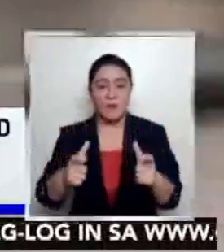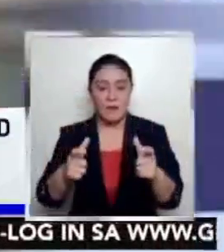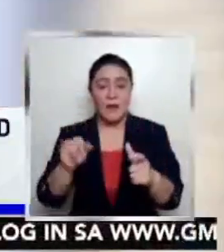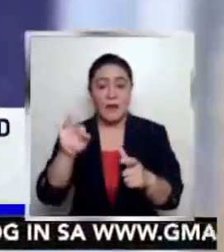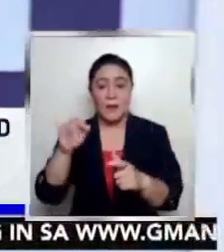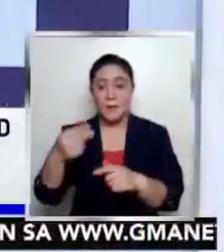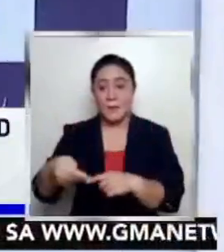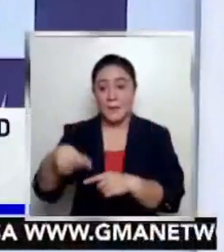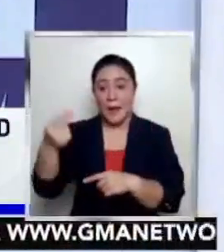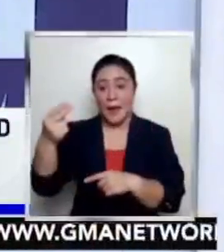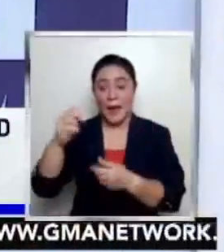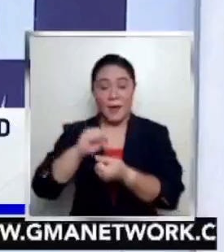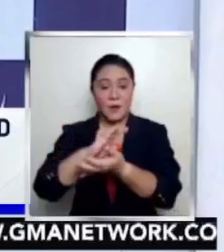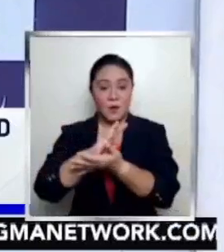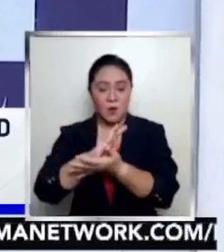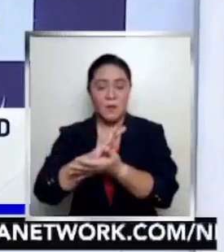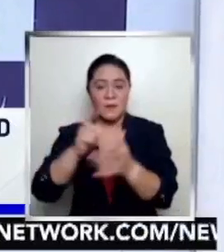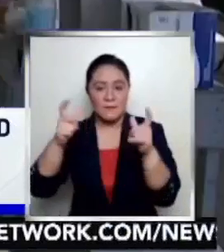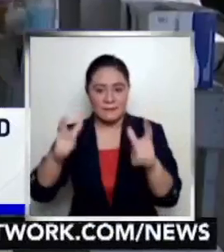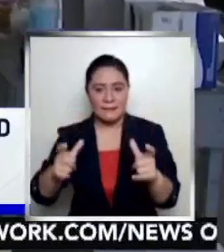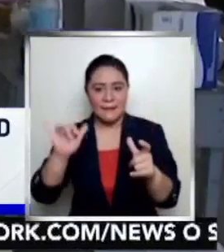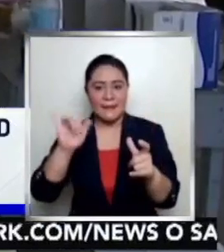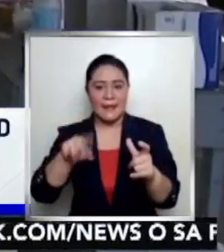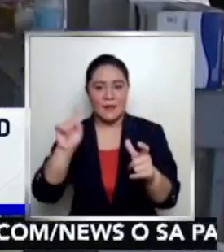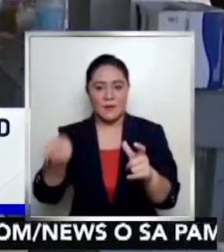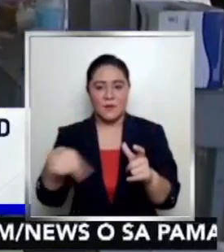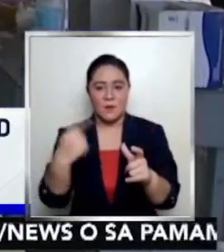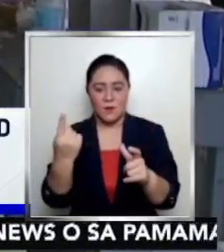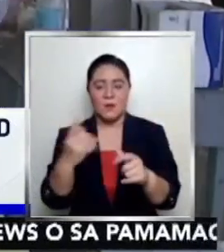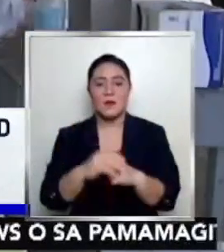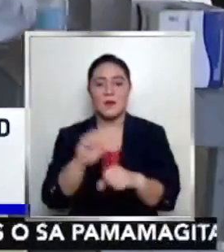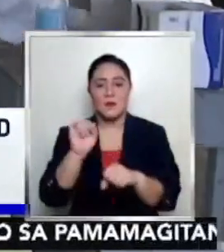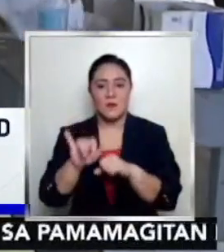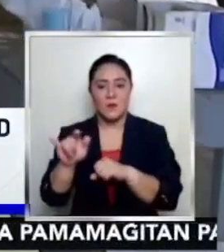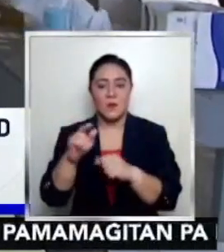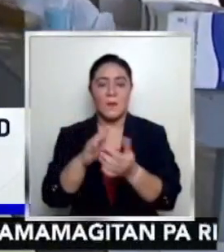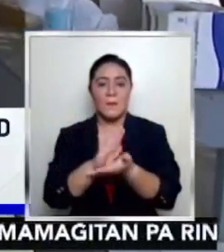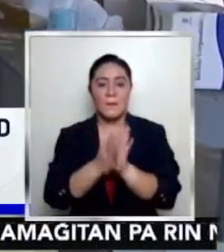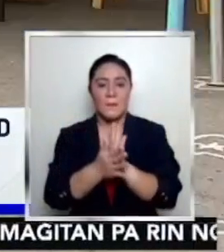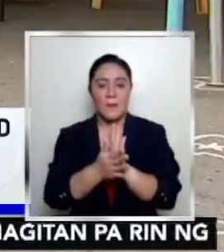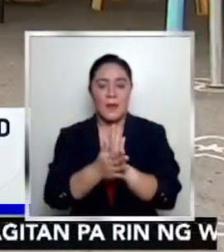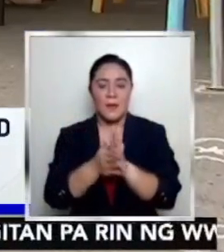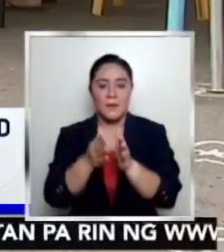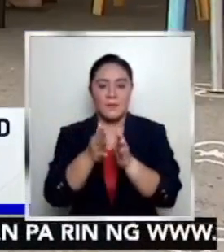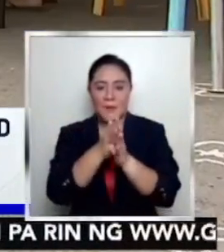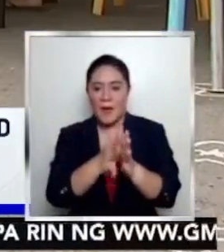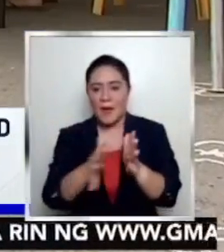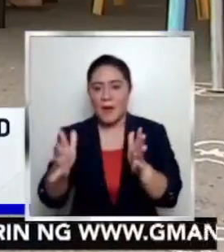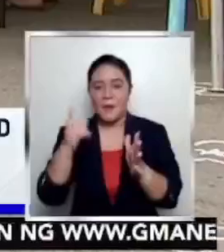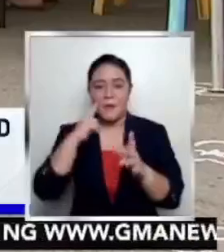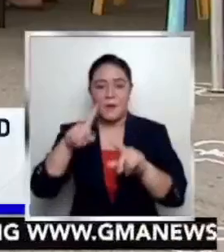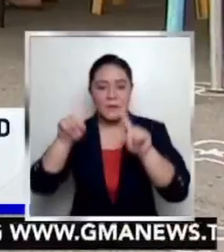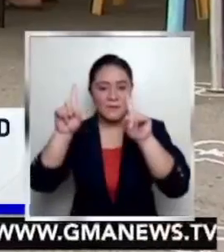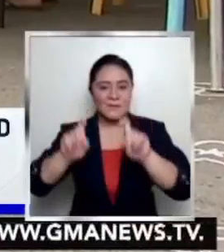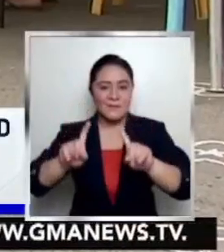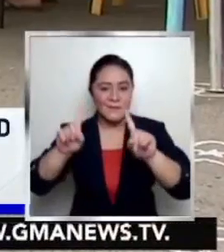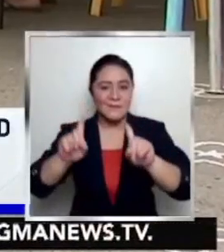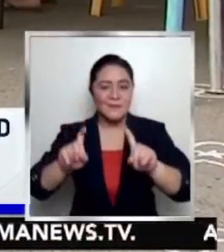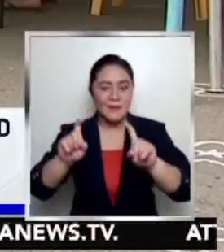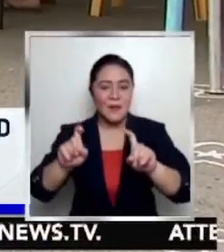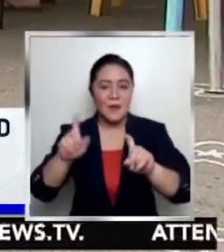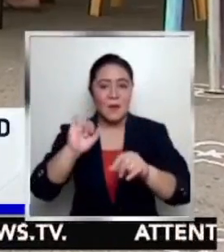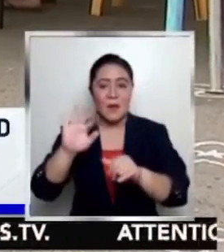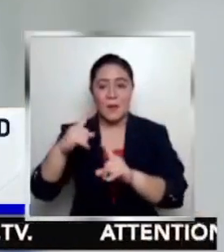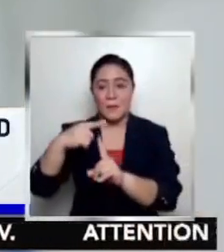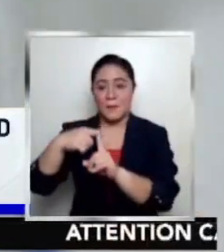mas tututukan. Doon ay paiiralin ang expanded targeted testing para mabilis na matukoy ang mga positibo at para